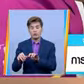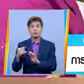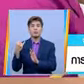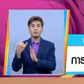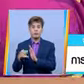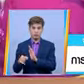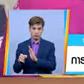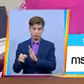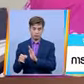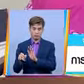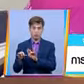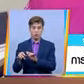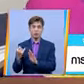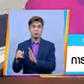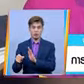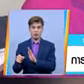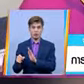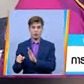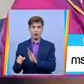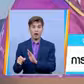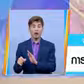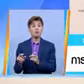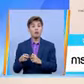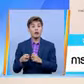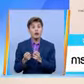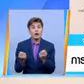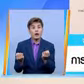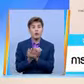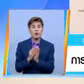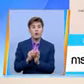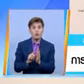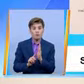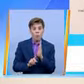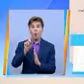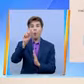ฟฟ้าผิดช่องก็เลยทำให้การใช้ไฟฟ้านั้นพุ่งสูงผิดปกตินั่นเองนะคะ